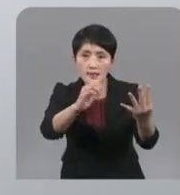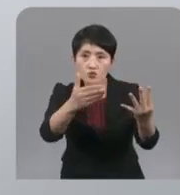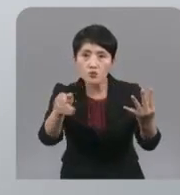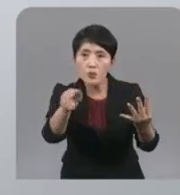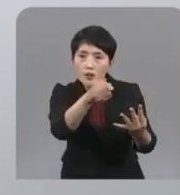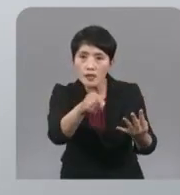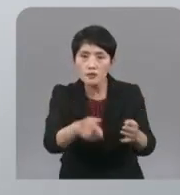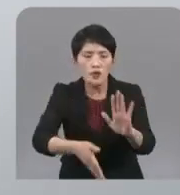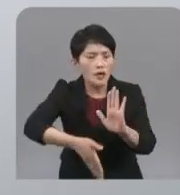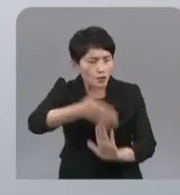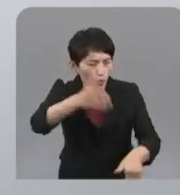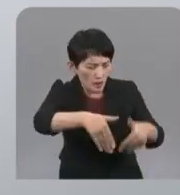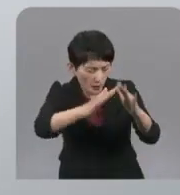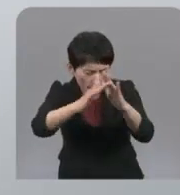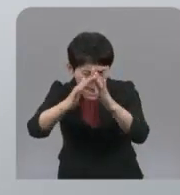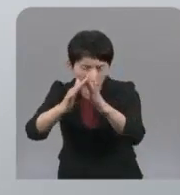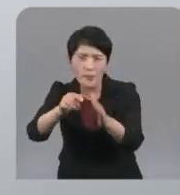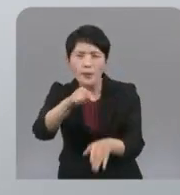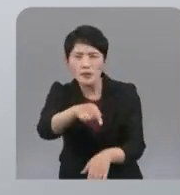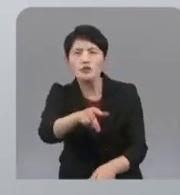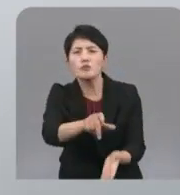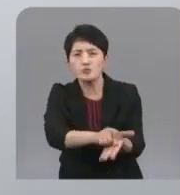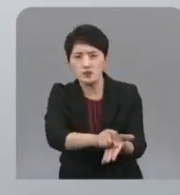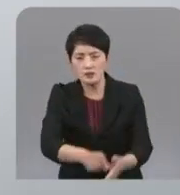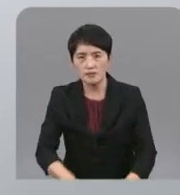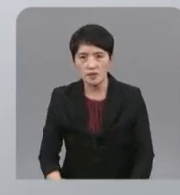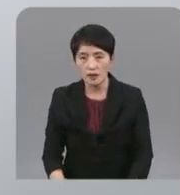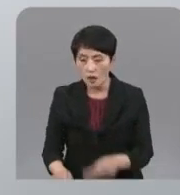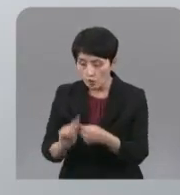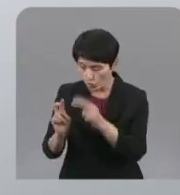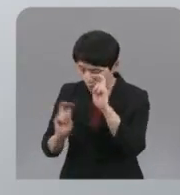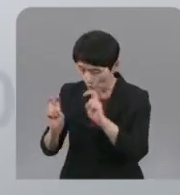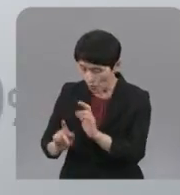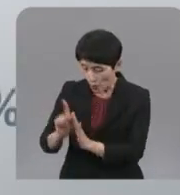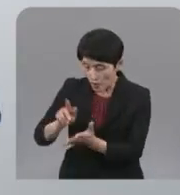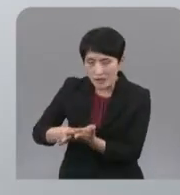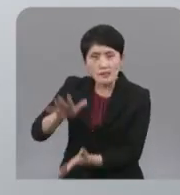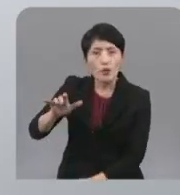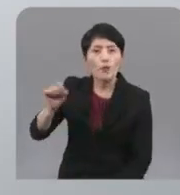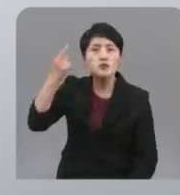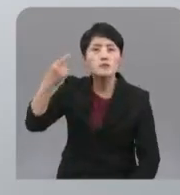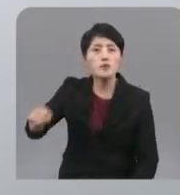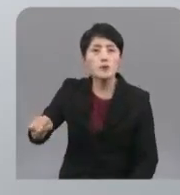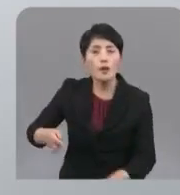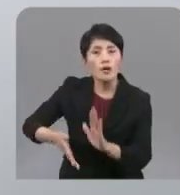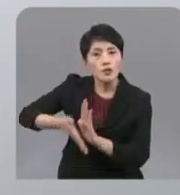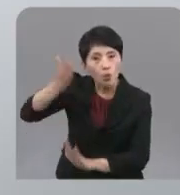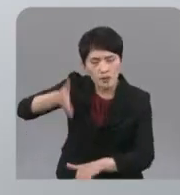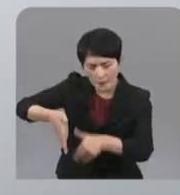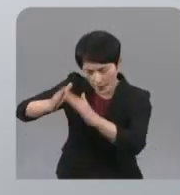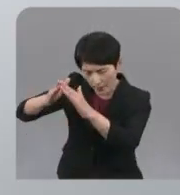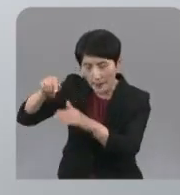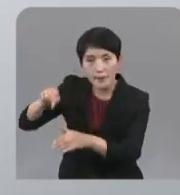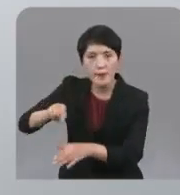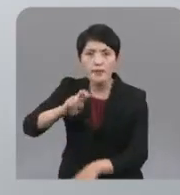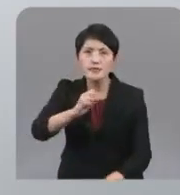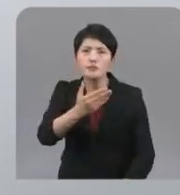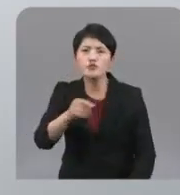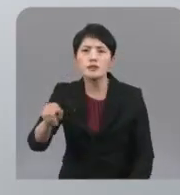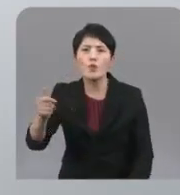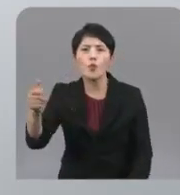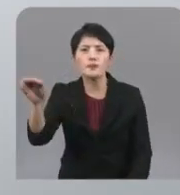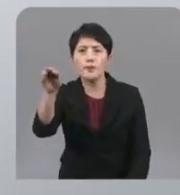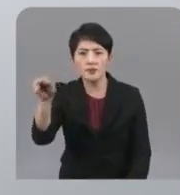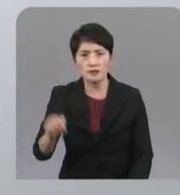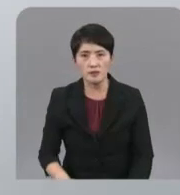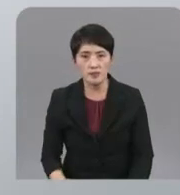cùng kỳ tăng không phải 38 độ C tại thành phố vừa và nhỏ 0,36 độ C tại thành yêu cầu lớn 0,23 độ C tại khu vực Không phải đô